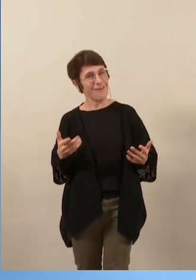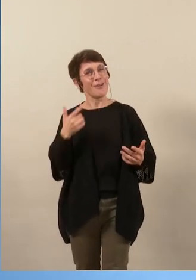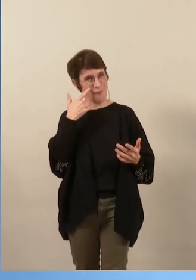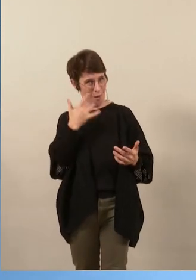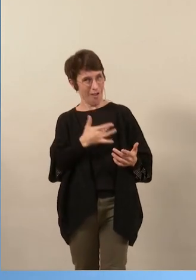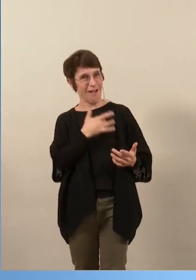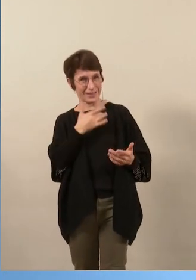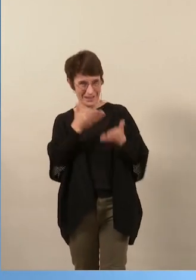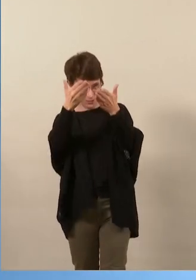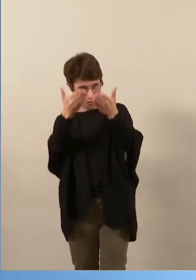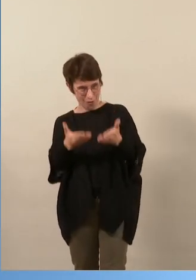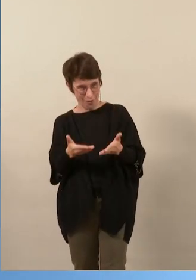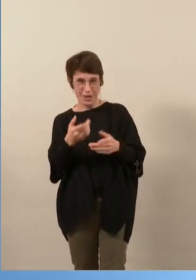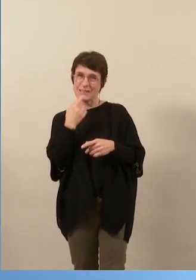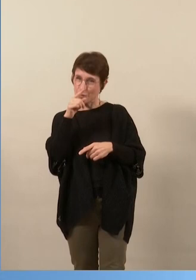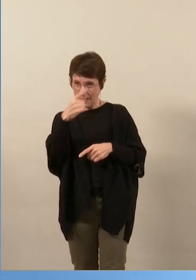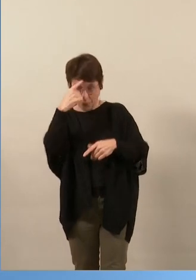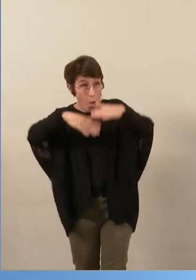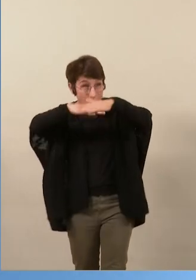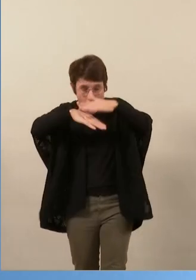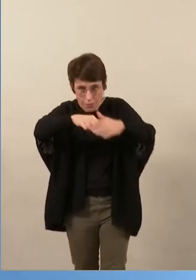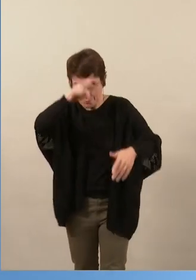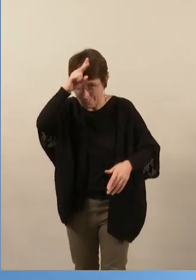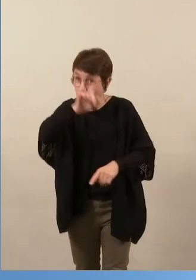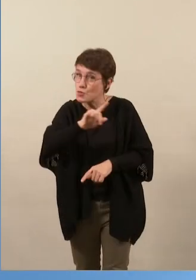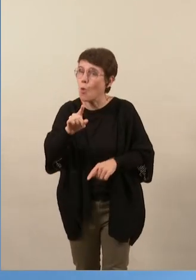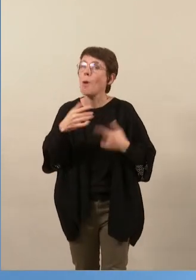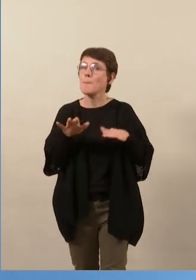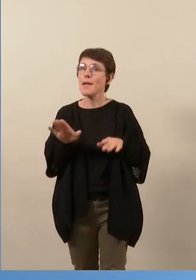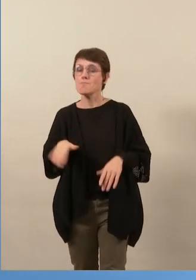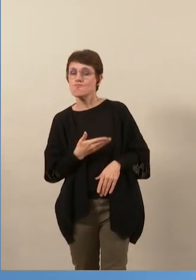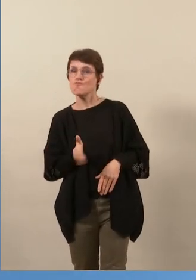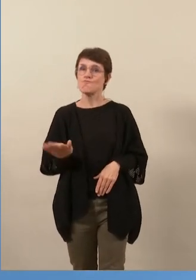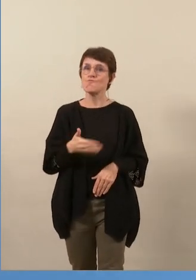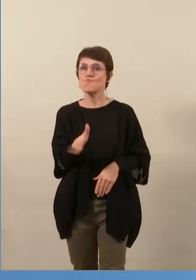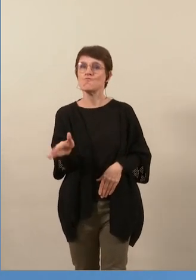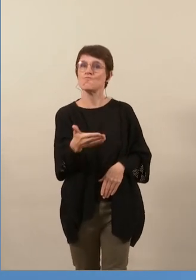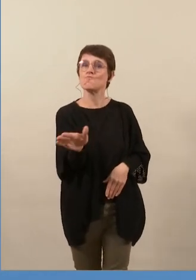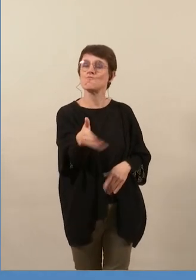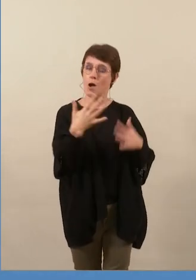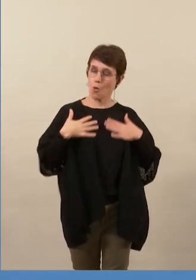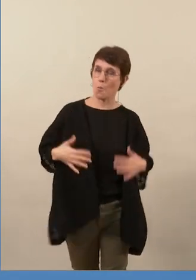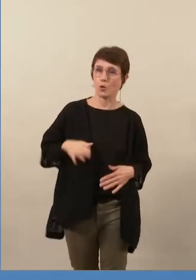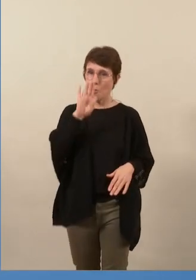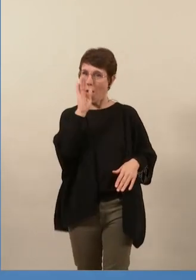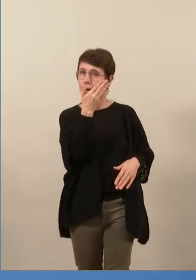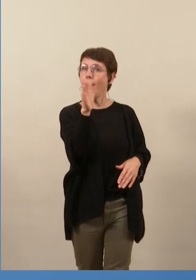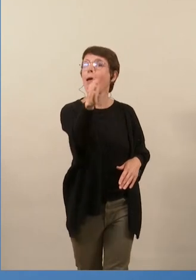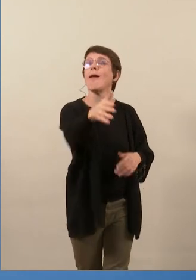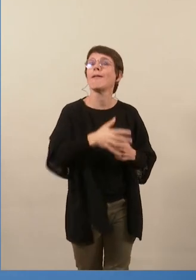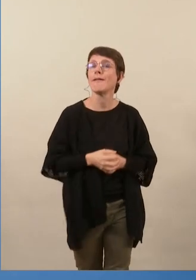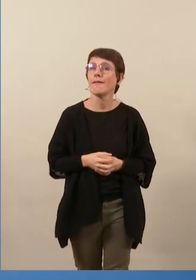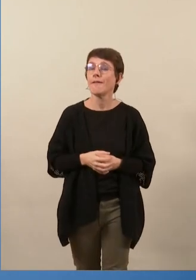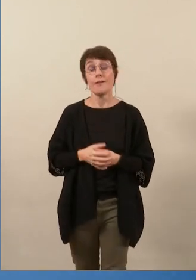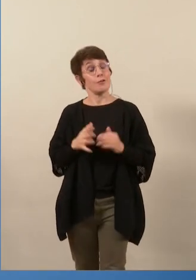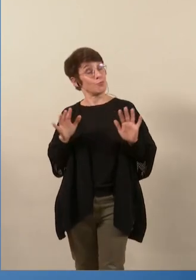effectivement n'est pas stupide du tout mais man'ie quelques ambiguités en matière de comportement moi vous savez